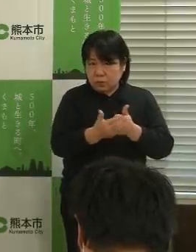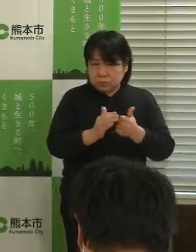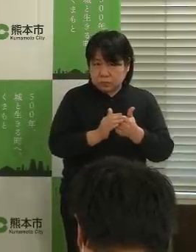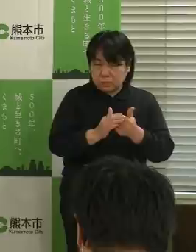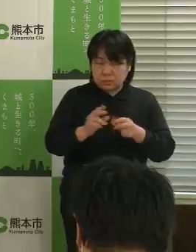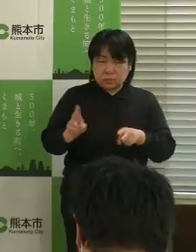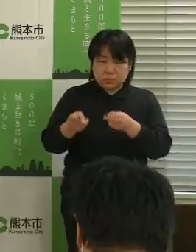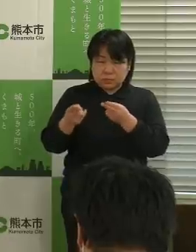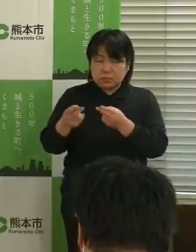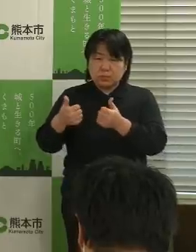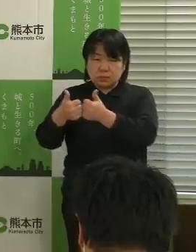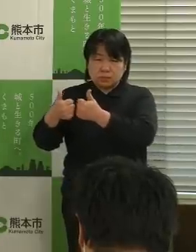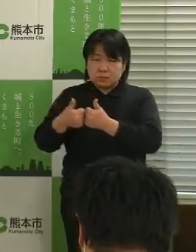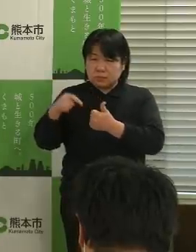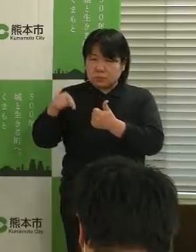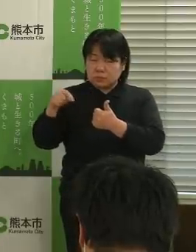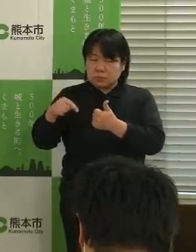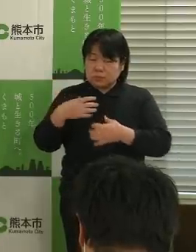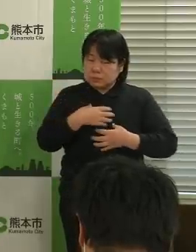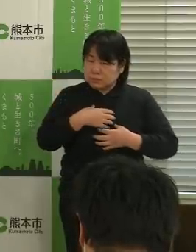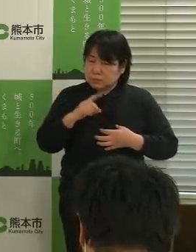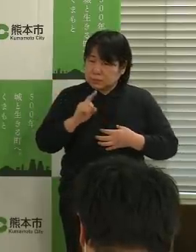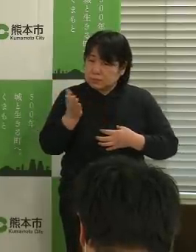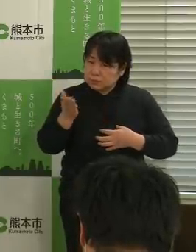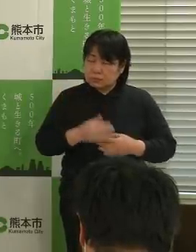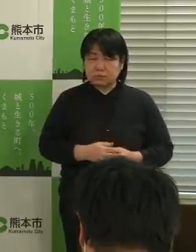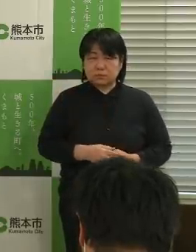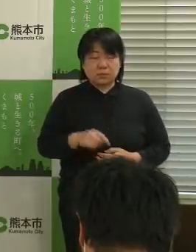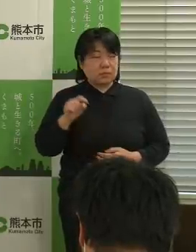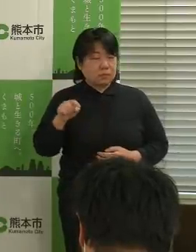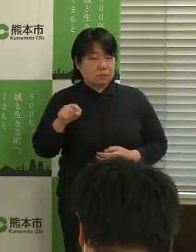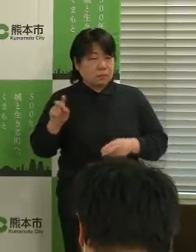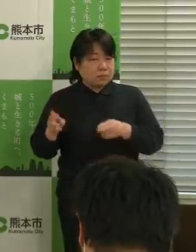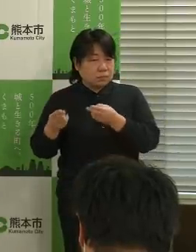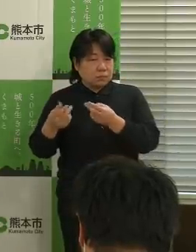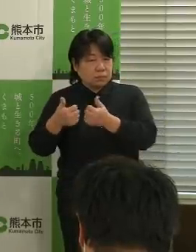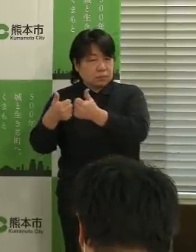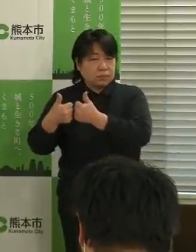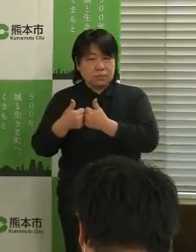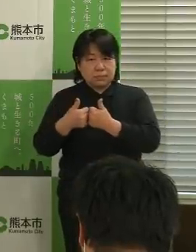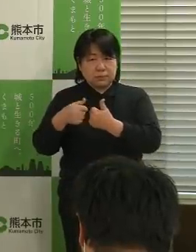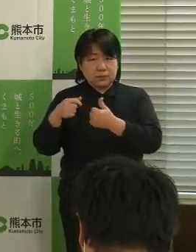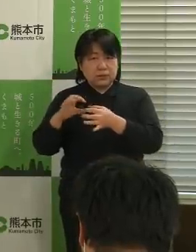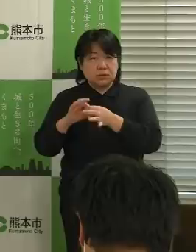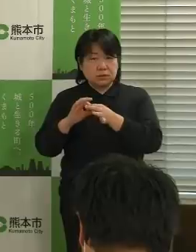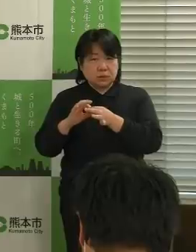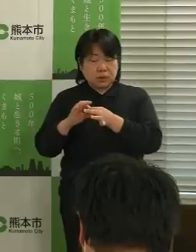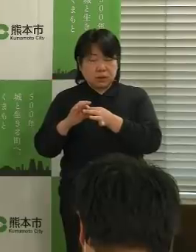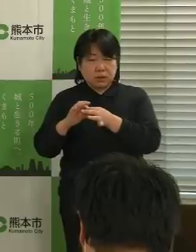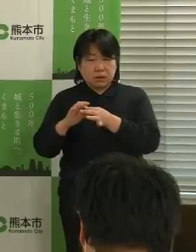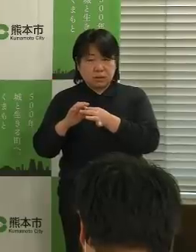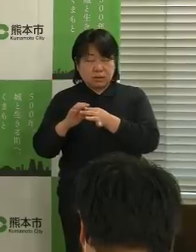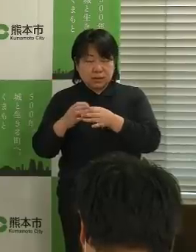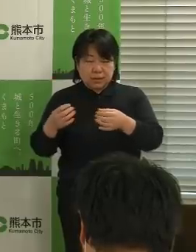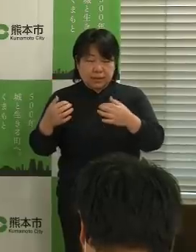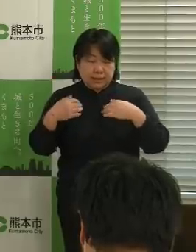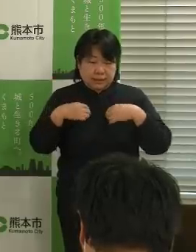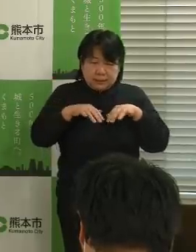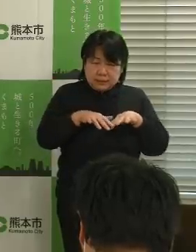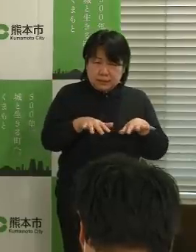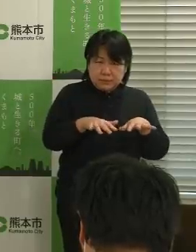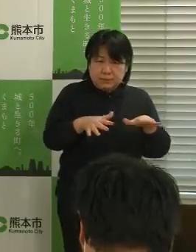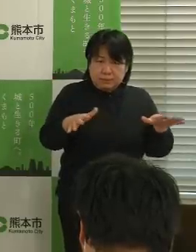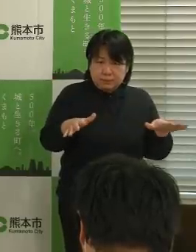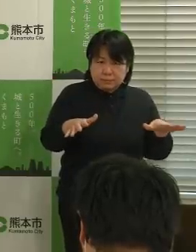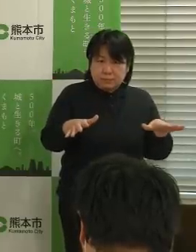るとか、何かそういった心配、 そこについては専門家会議の方はこの感染症拡大のリスク